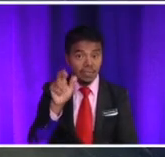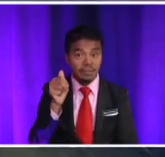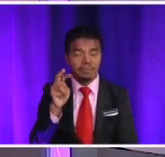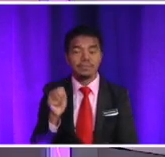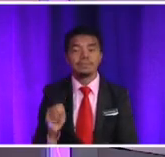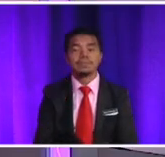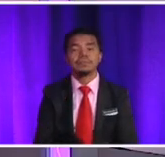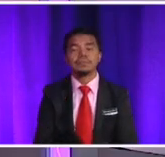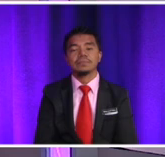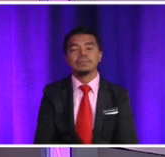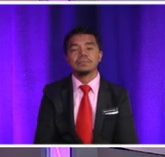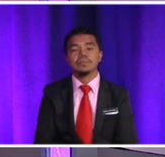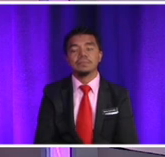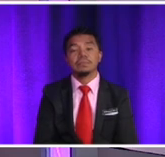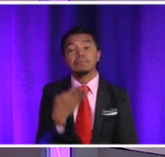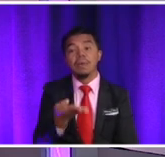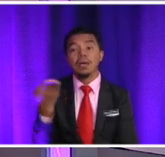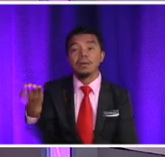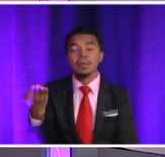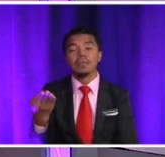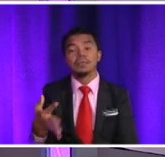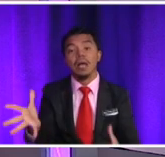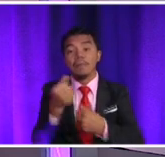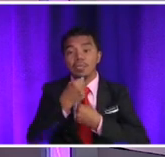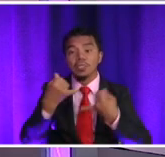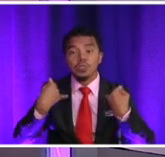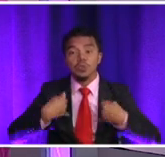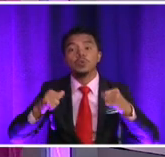dapat dijual dengan lebih baiklah